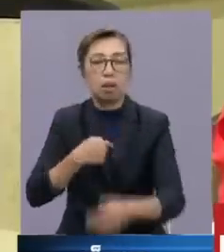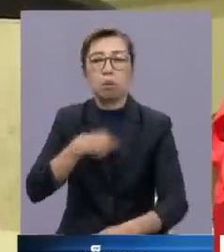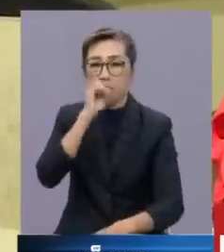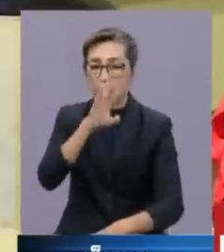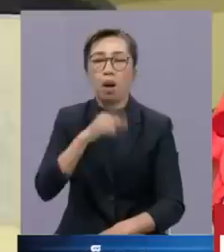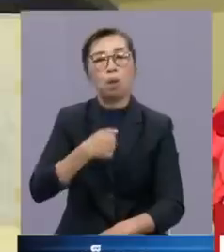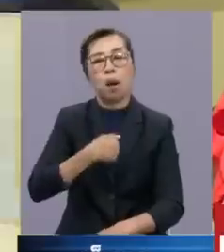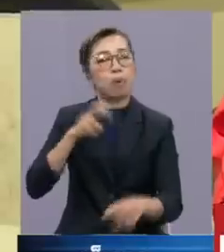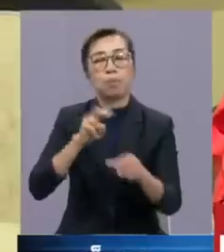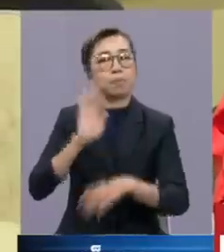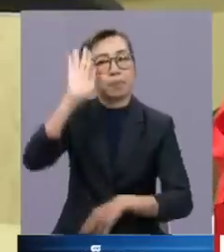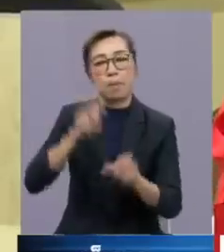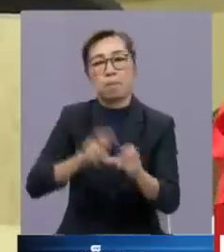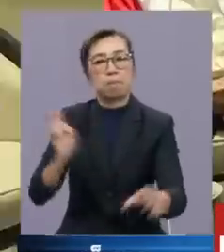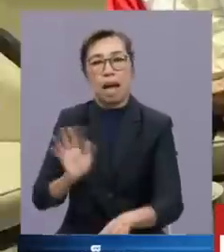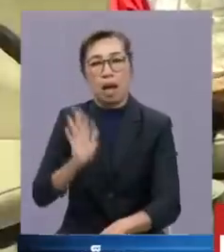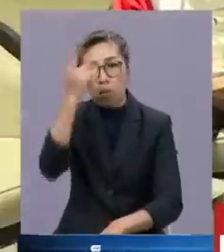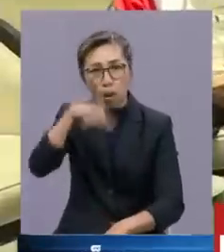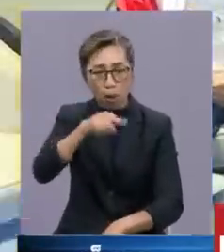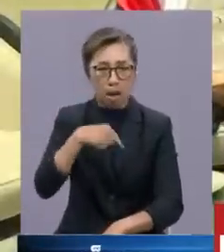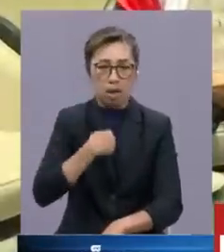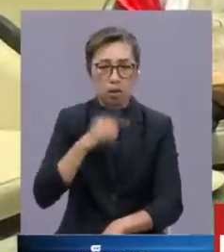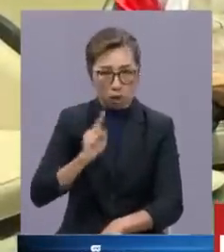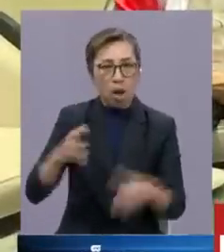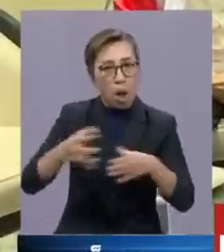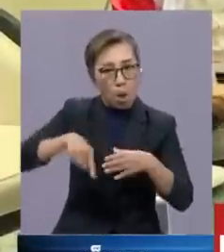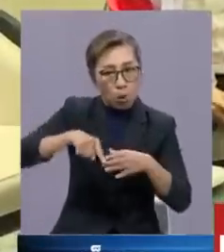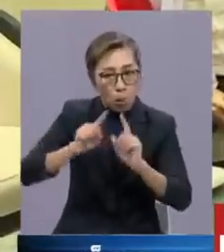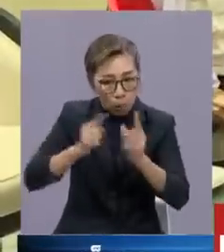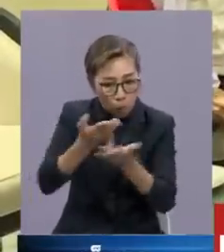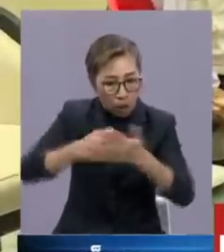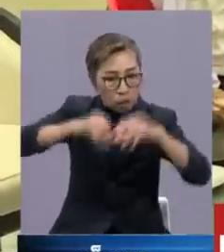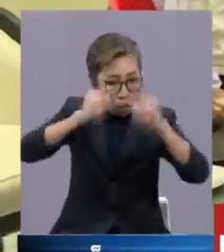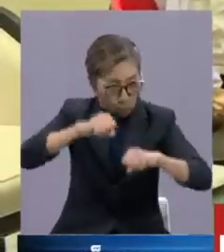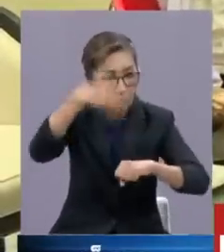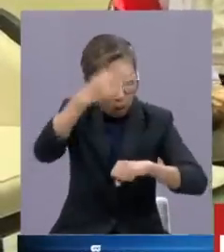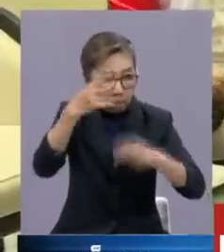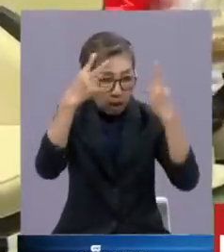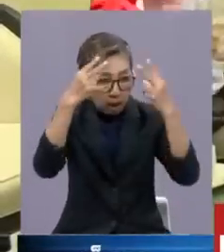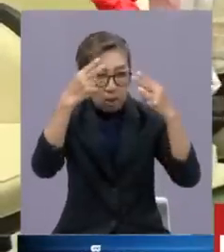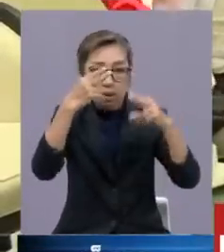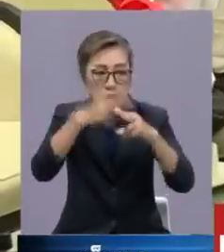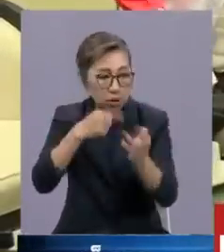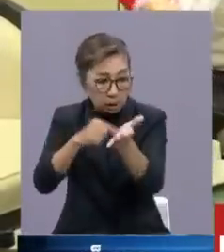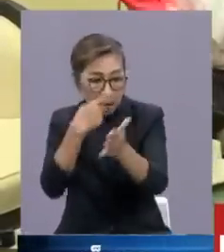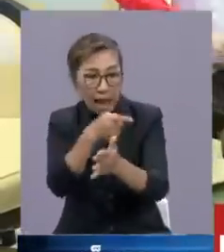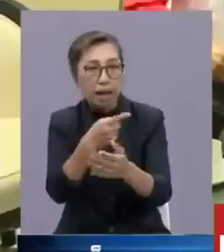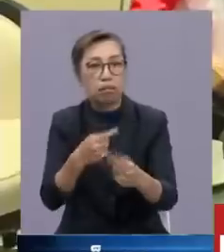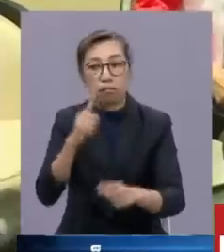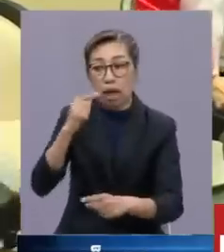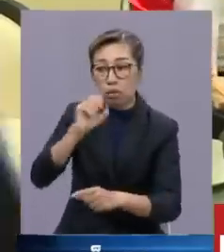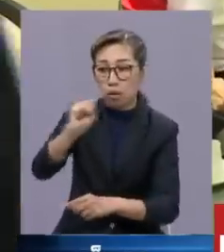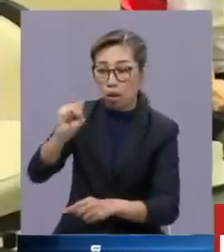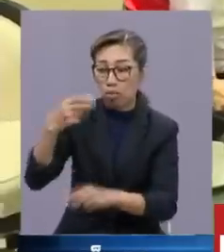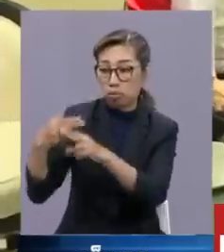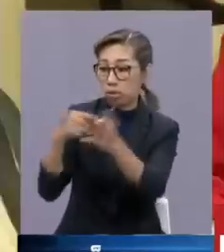าเพราะว่าจะต้องเป็นมติหรือเป็นเสียงข้างมากมาก่อนไม่ใช่นั้นก็จะเป็นความขัดแย้งกันมาถามว่ามองการปล่อยข่าวเรื่องนี้อย่างไรนะ